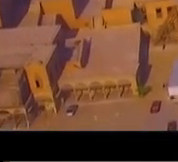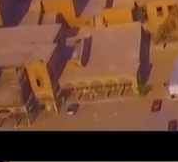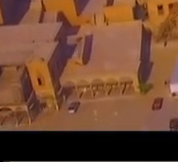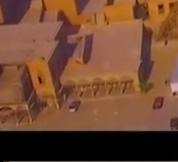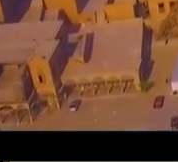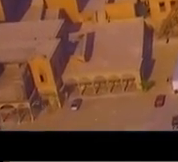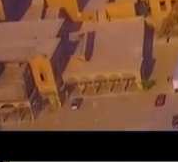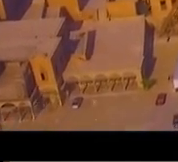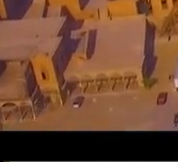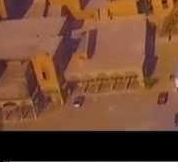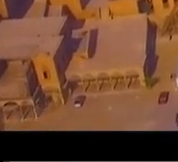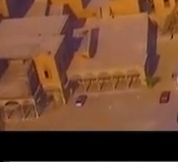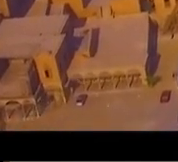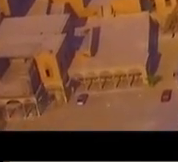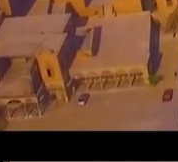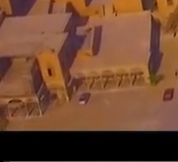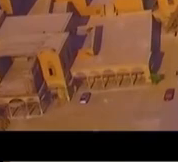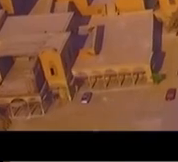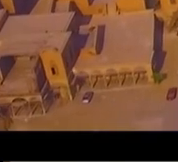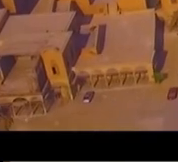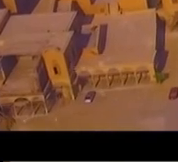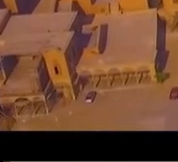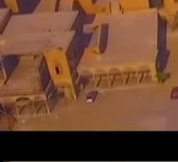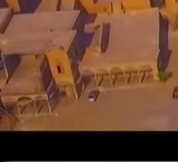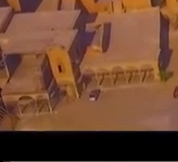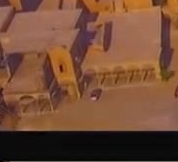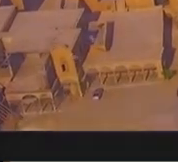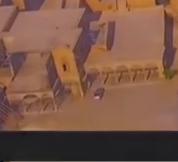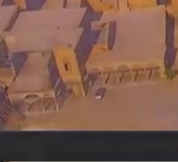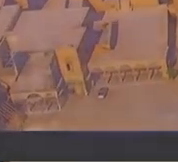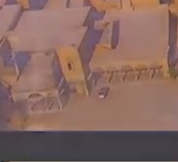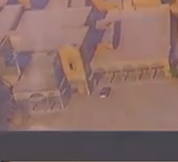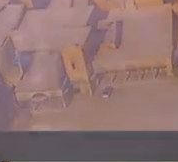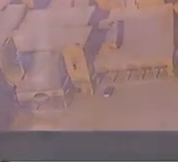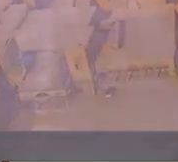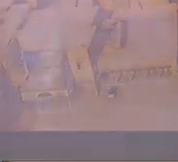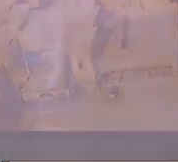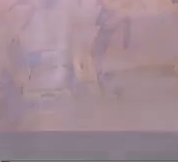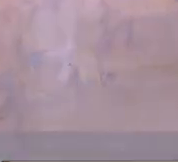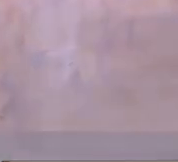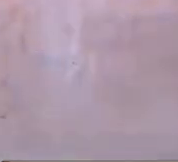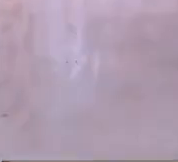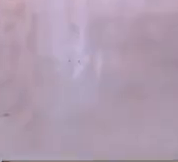للعالمين. اللهم آمين آمين.